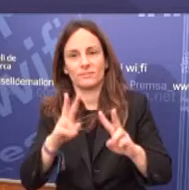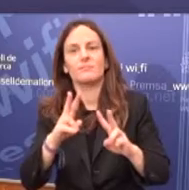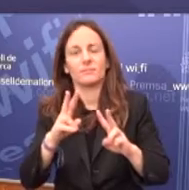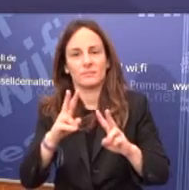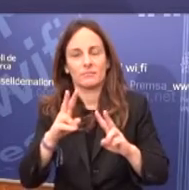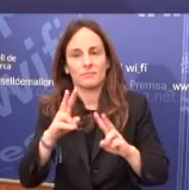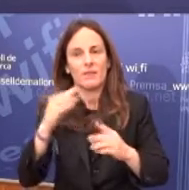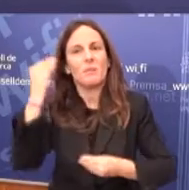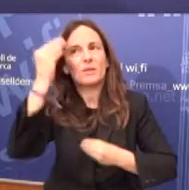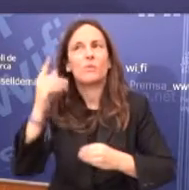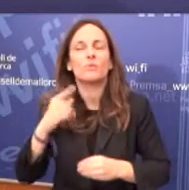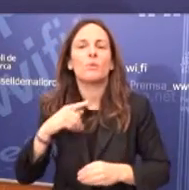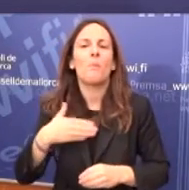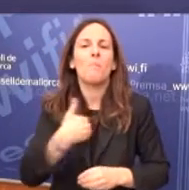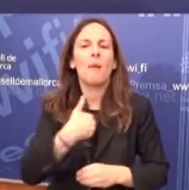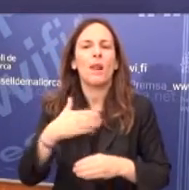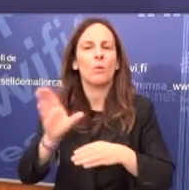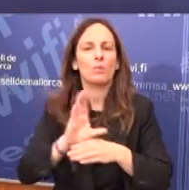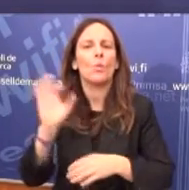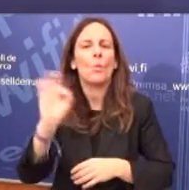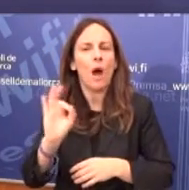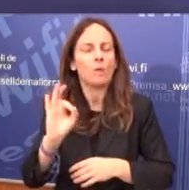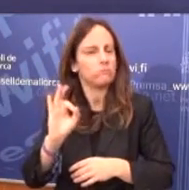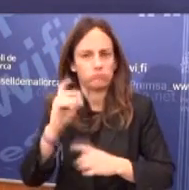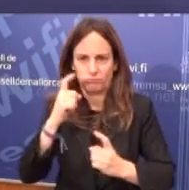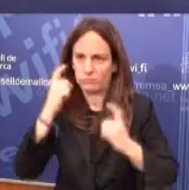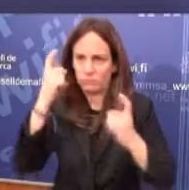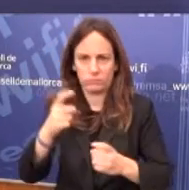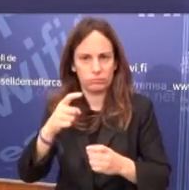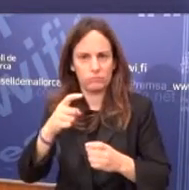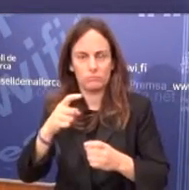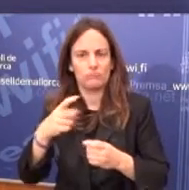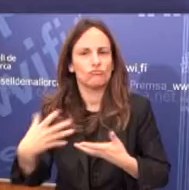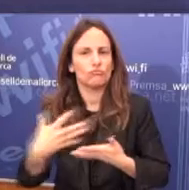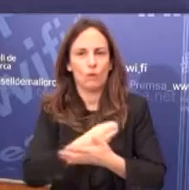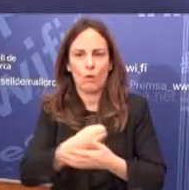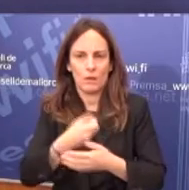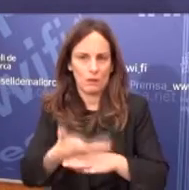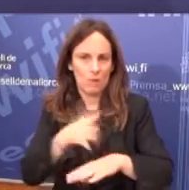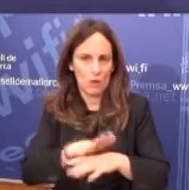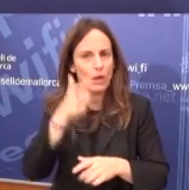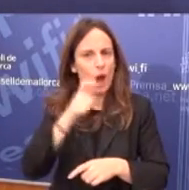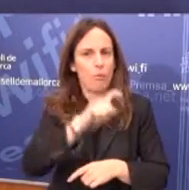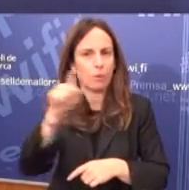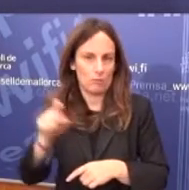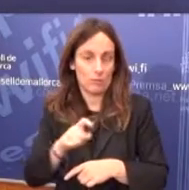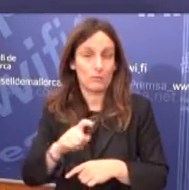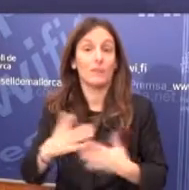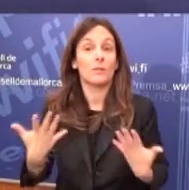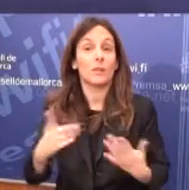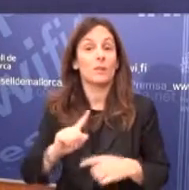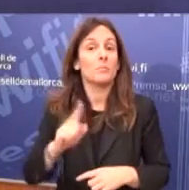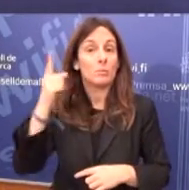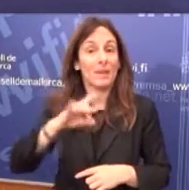nosaltres consideram que com a Consell teníem que intentar també donar una mà i col·laborar amb els distints pobles i, per tant, és la